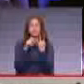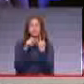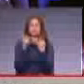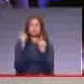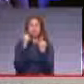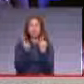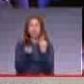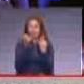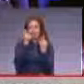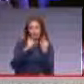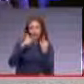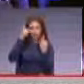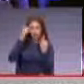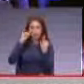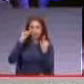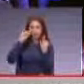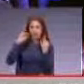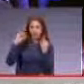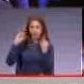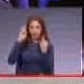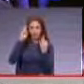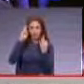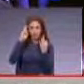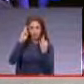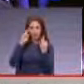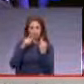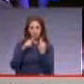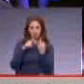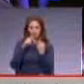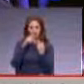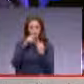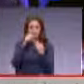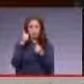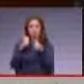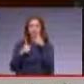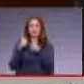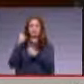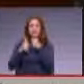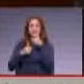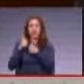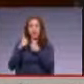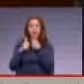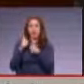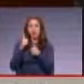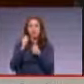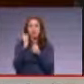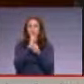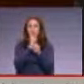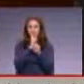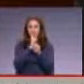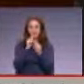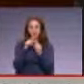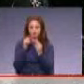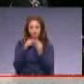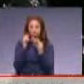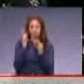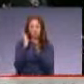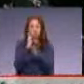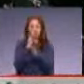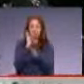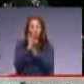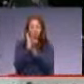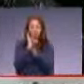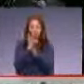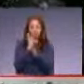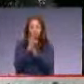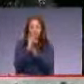المنافسه خلقت جو سينمائي جميل ام خلقت جو عدائي بين الاطراف المتنافسه؟